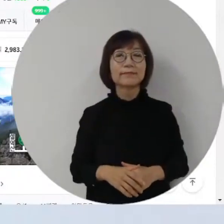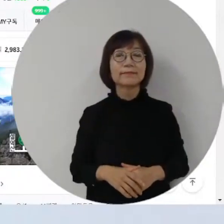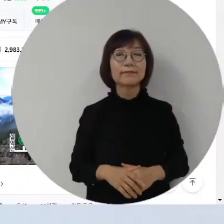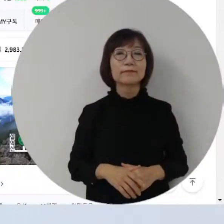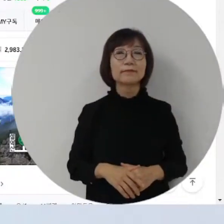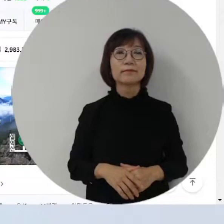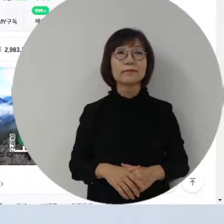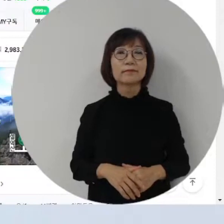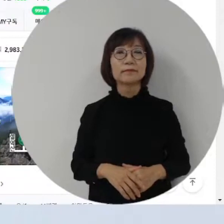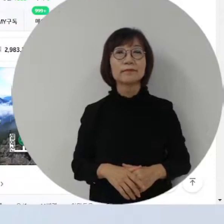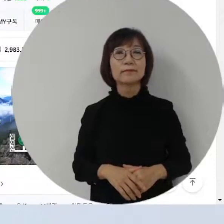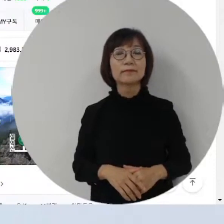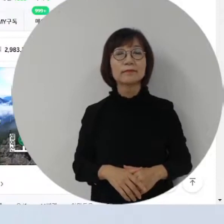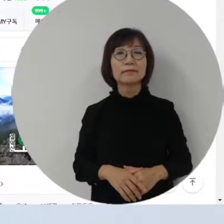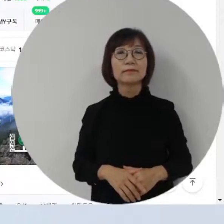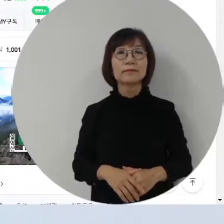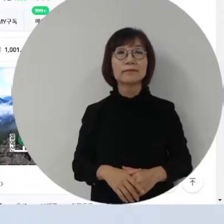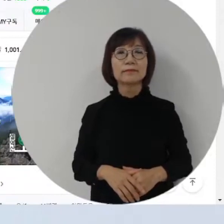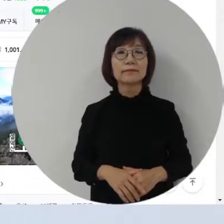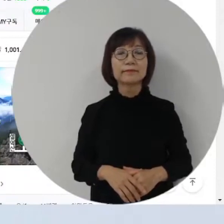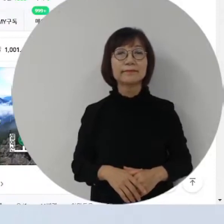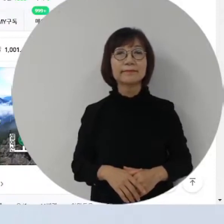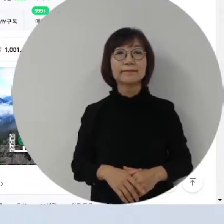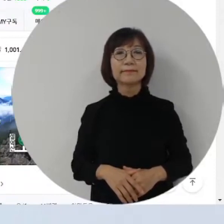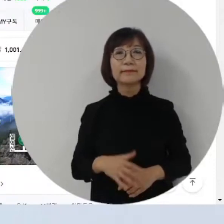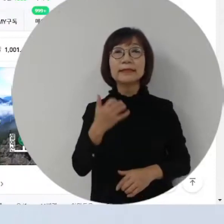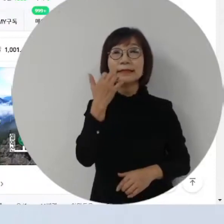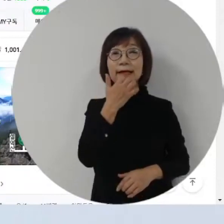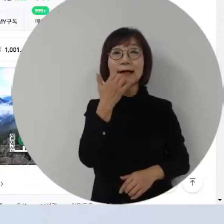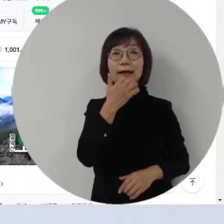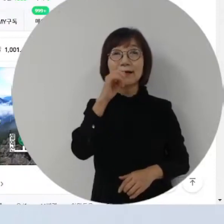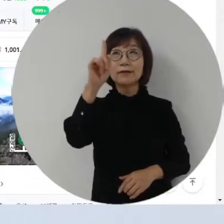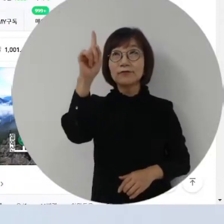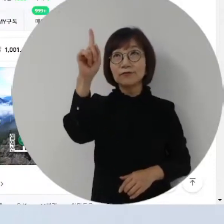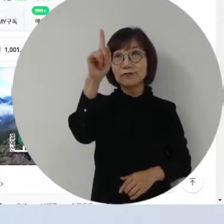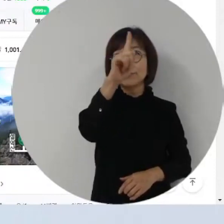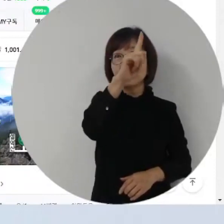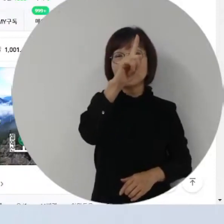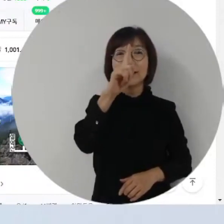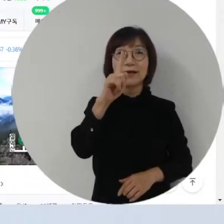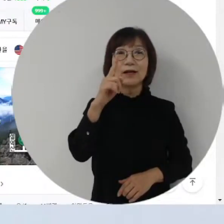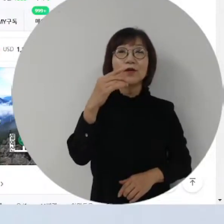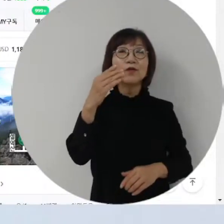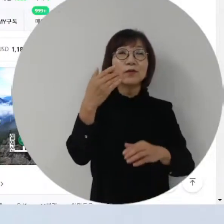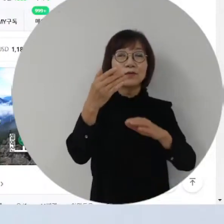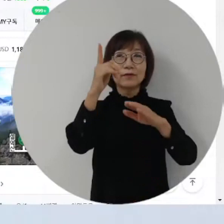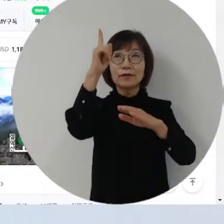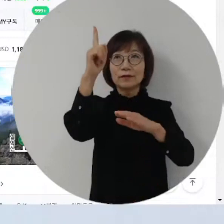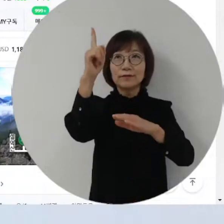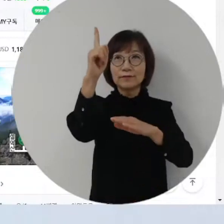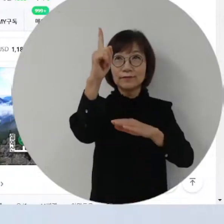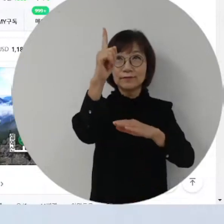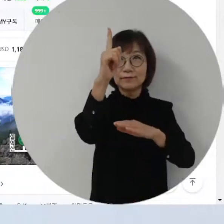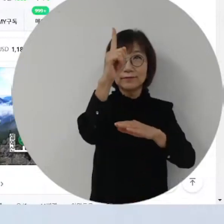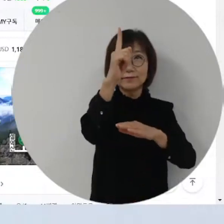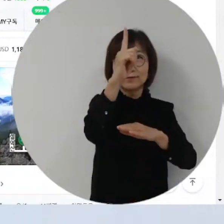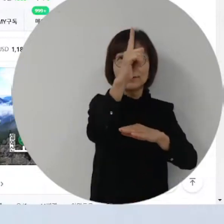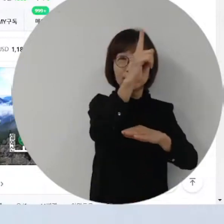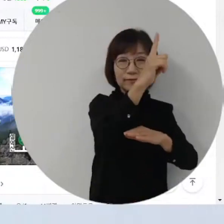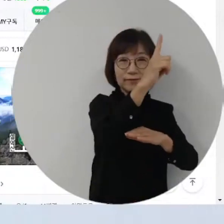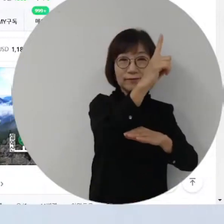블럭 지정해 주신 다음에 다음으로 이동해 볼게요. 그냥 한글로 다음이라고 입력합니다.